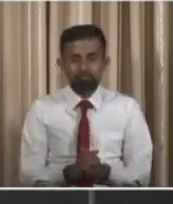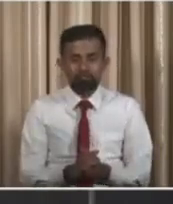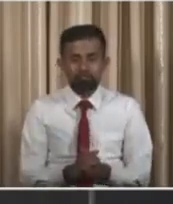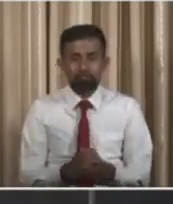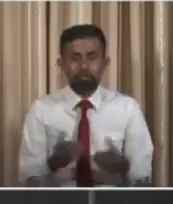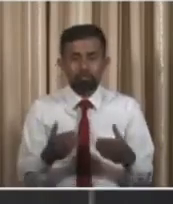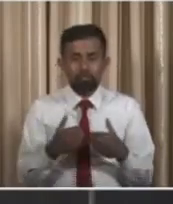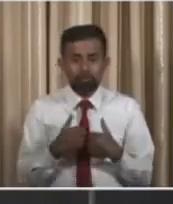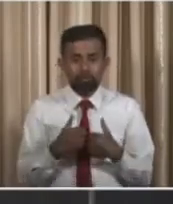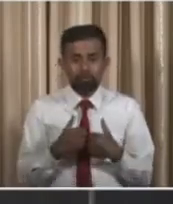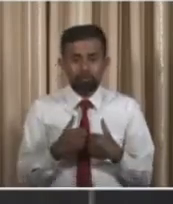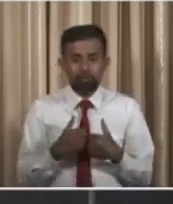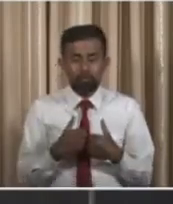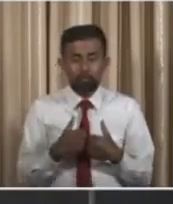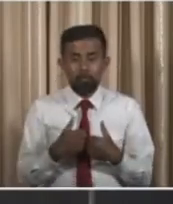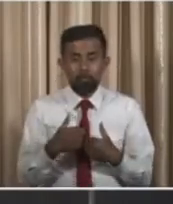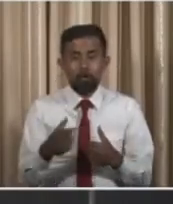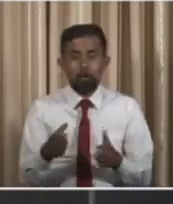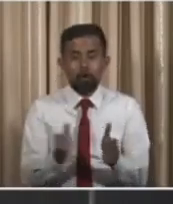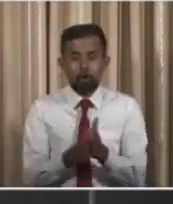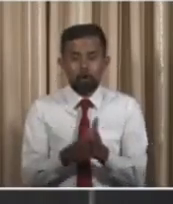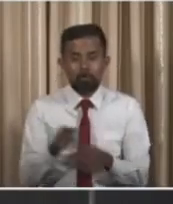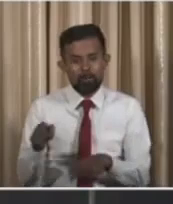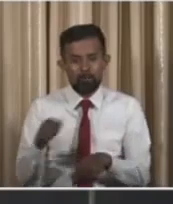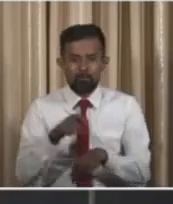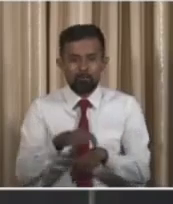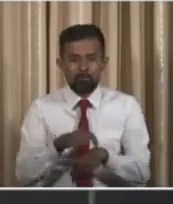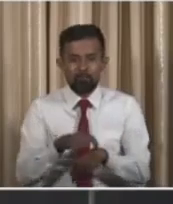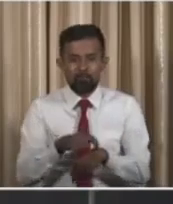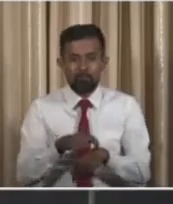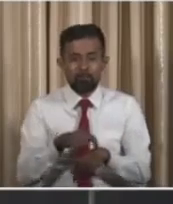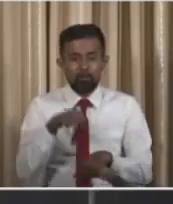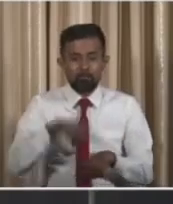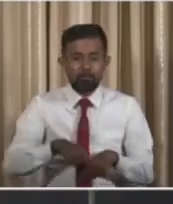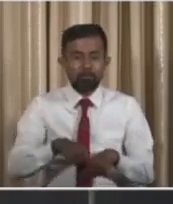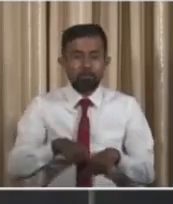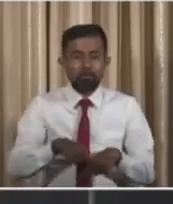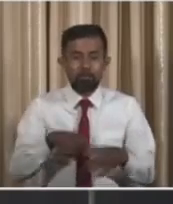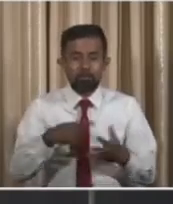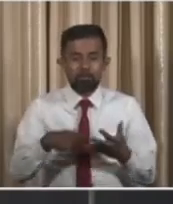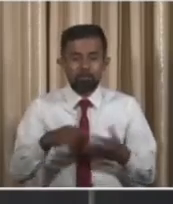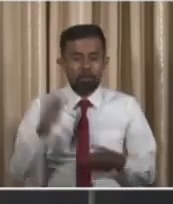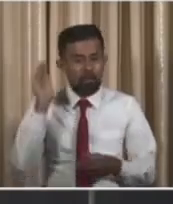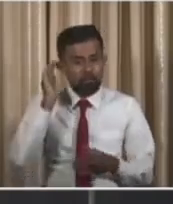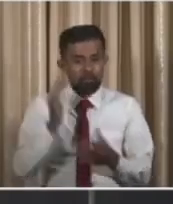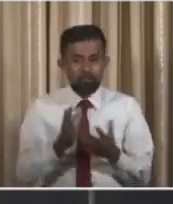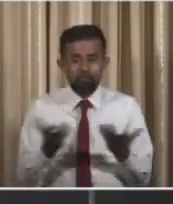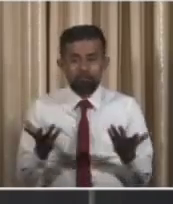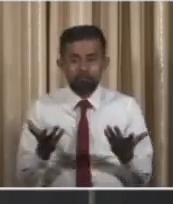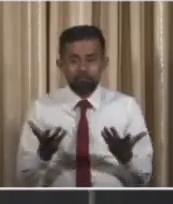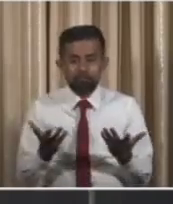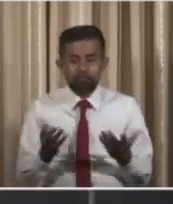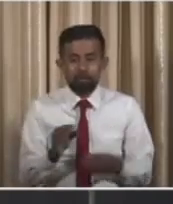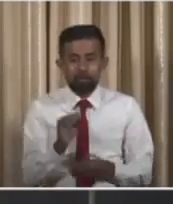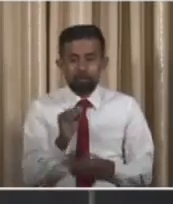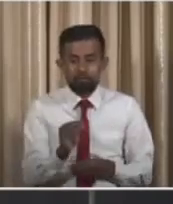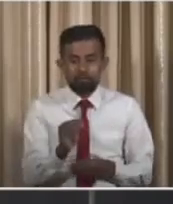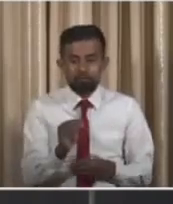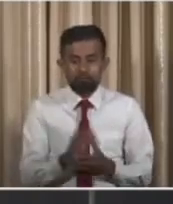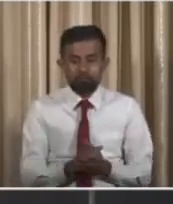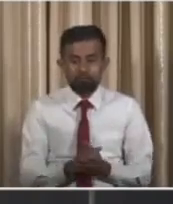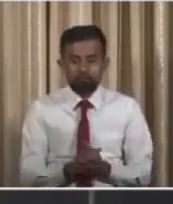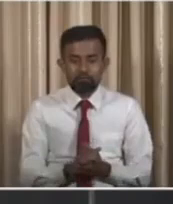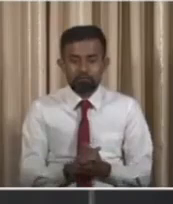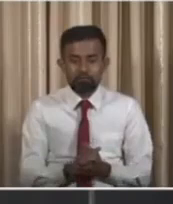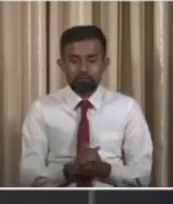api paleha karga sabahwi temuni sa sabahwi becede ehun nehe namut